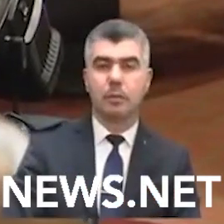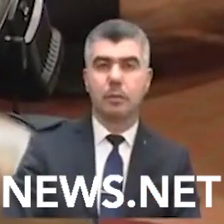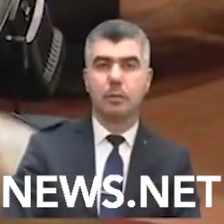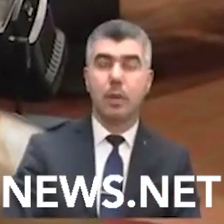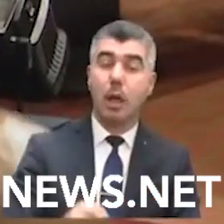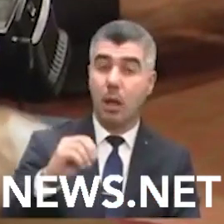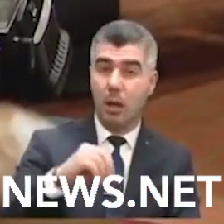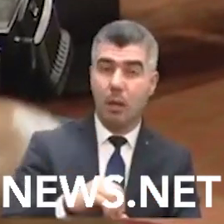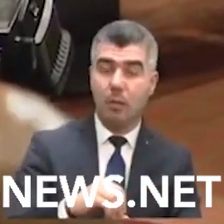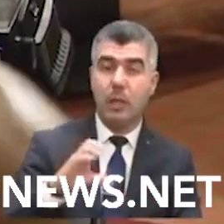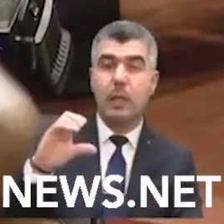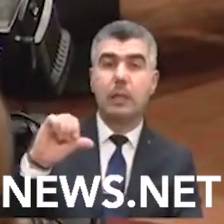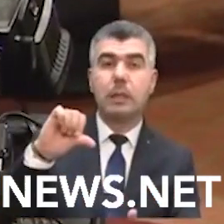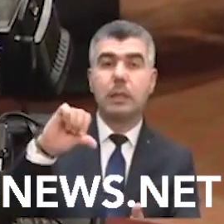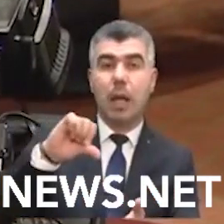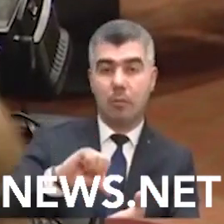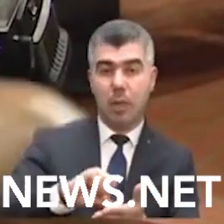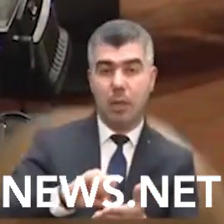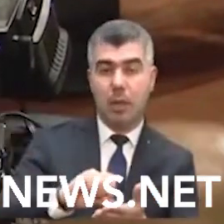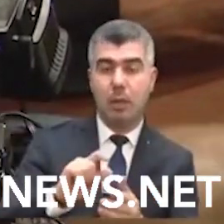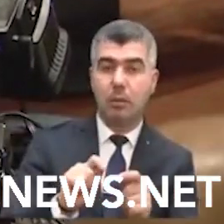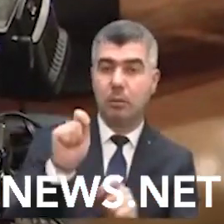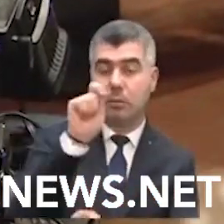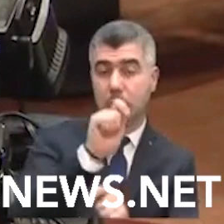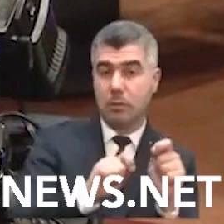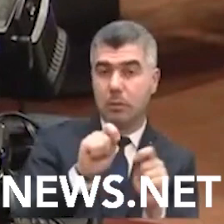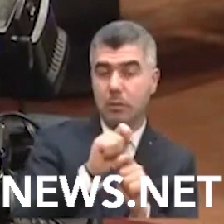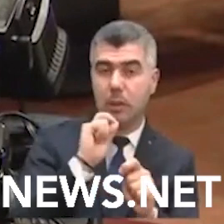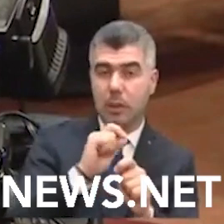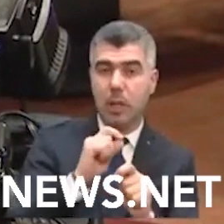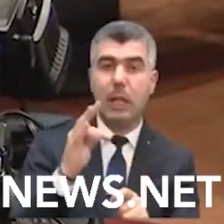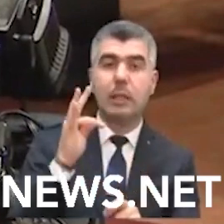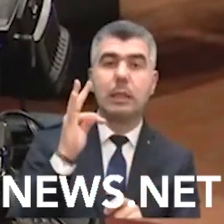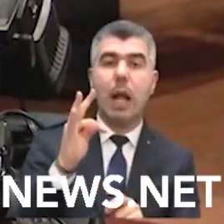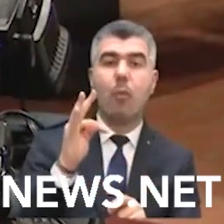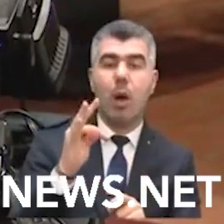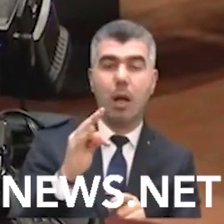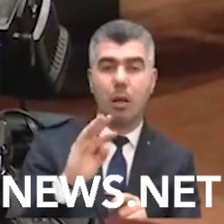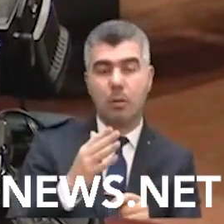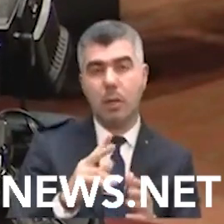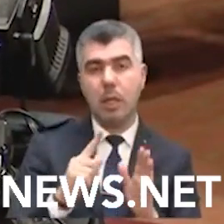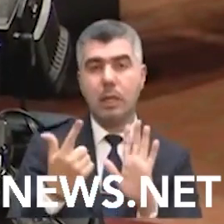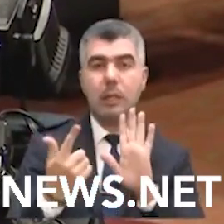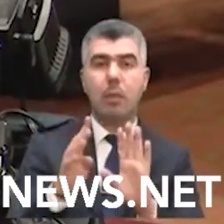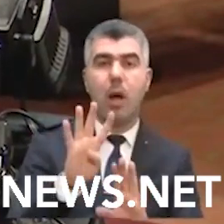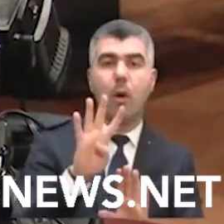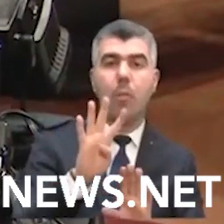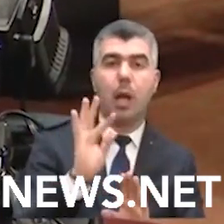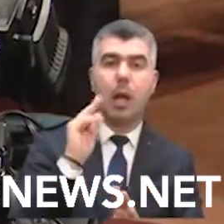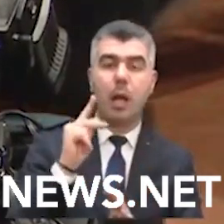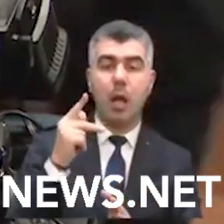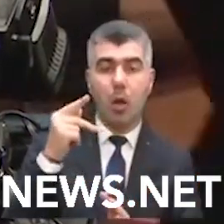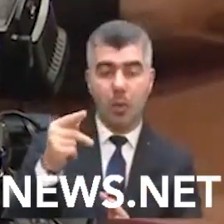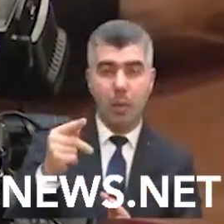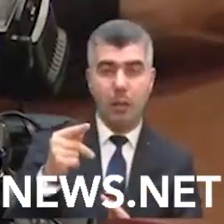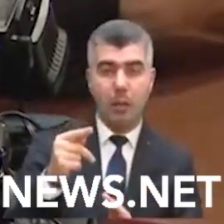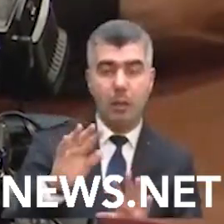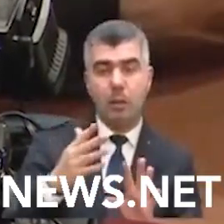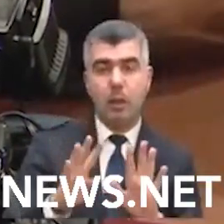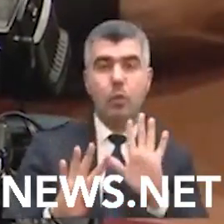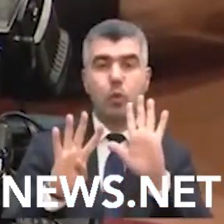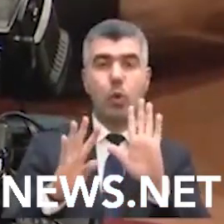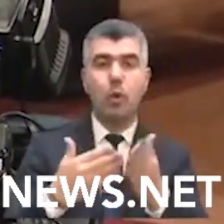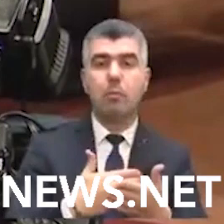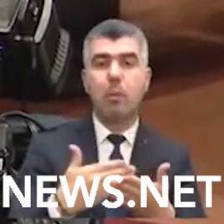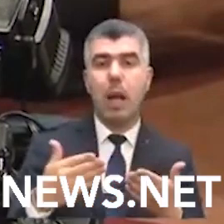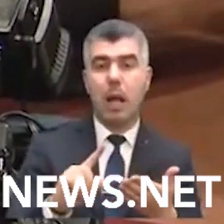يتعلق بمدينة الدار البيضاء فقد تم إنجاز خطين للترامواي طولهما 47 كيلومتر بكلفة مالية تقدر ب 9 ملايير